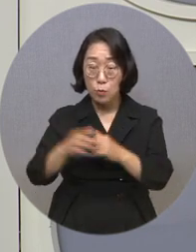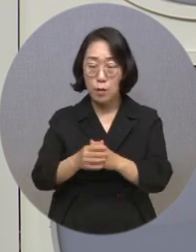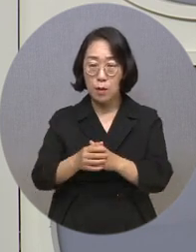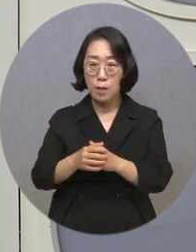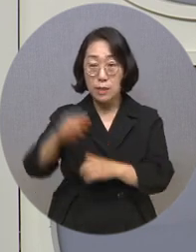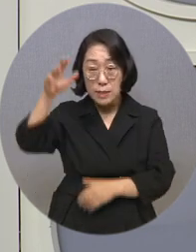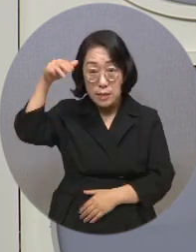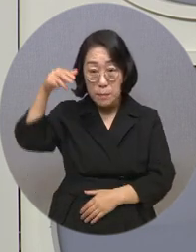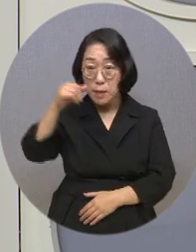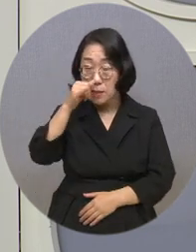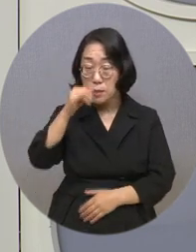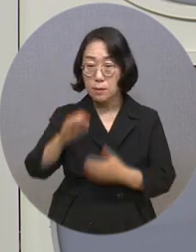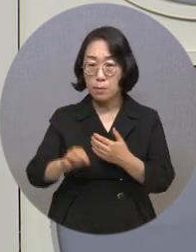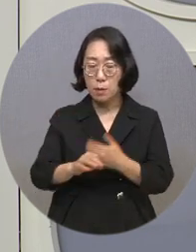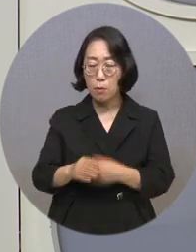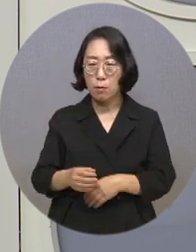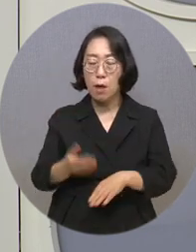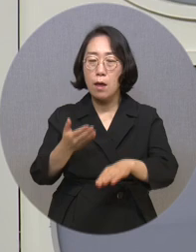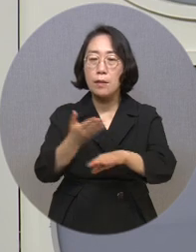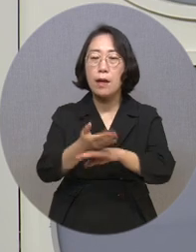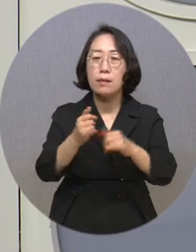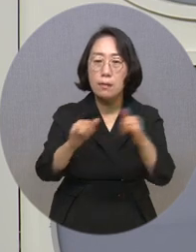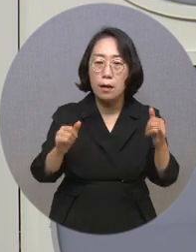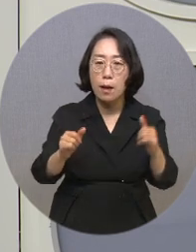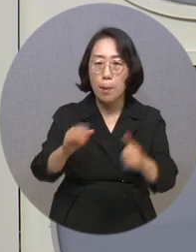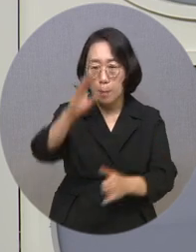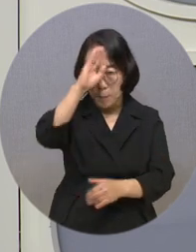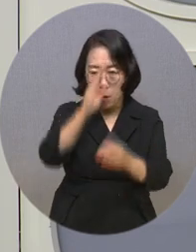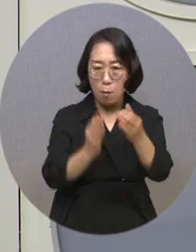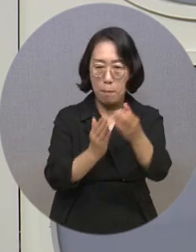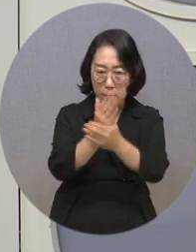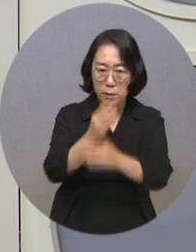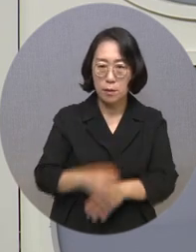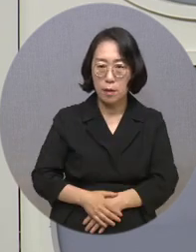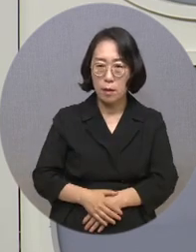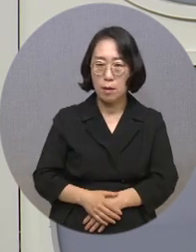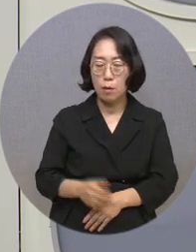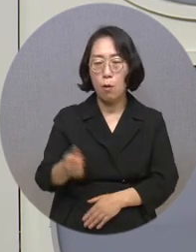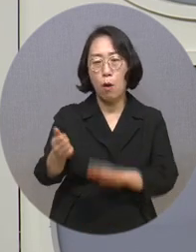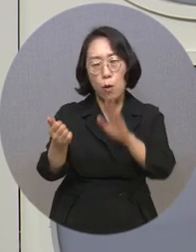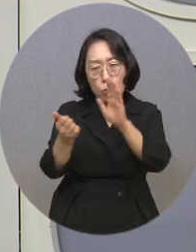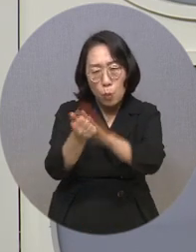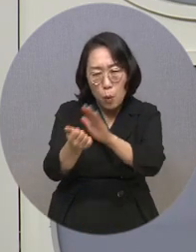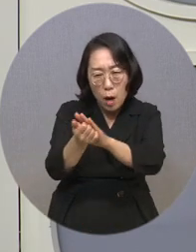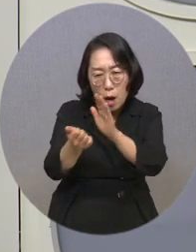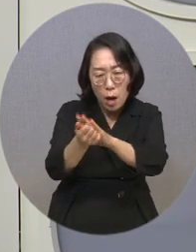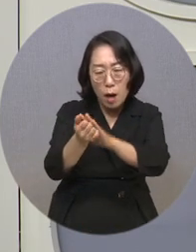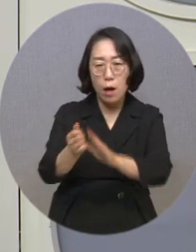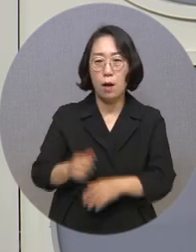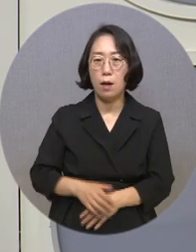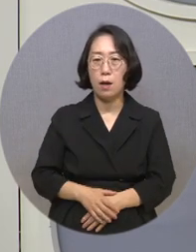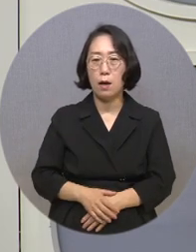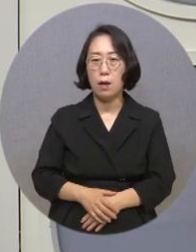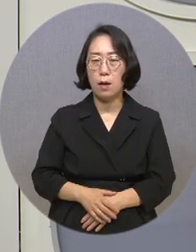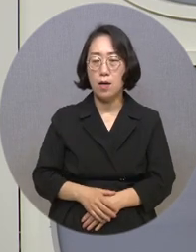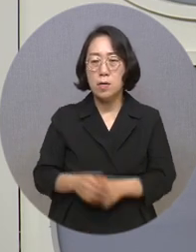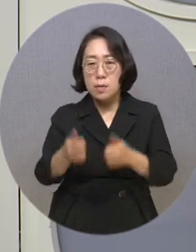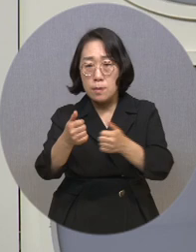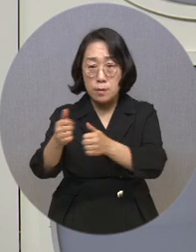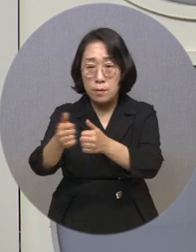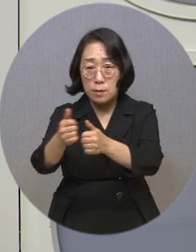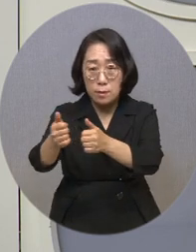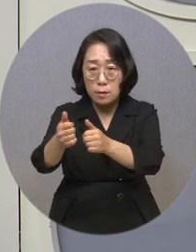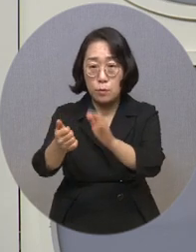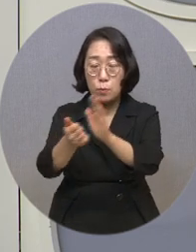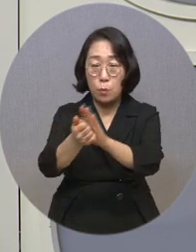계시면은요 다음 환자가 또 생겨요. 그 치매 어르신을 돌보기 위해서 그 쫓아다녀야 되잖아요.